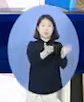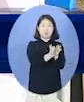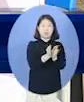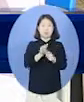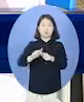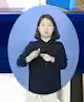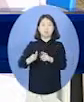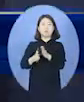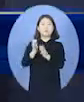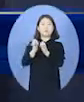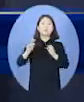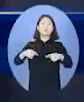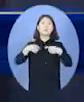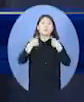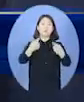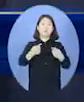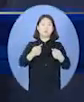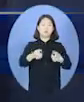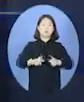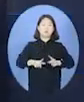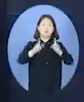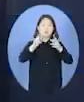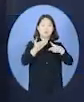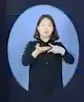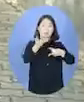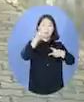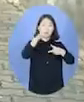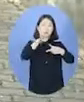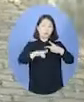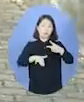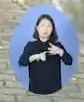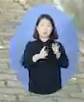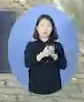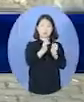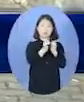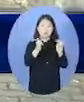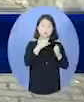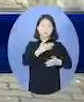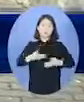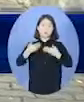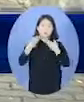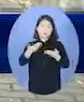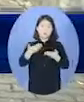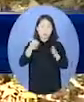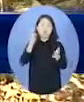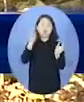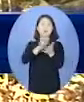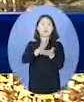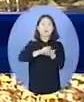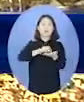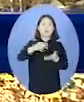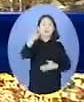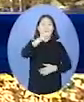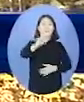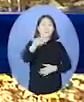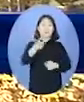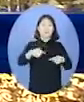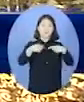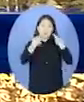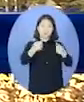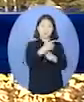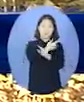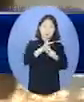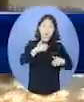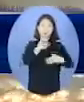시민이 참여하는 대규모 자원봉사 활동인데요. 상하반기에 걸쳐 시민과 봉사단체 2,200여 명의